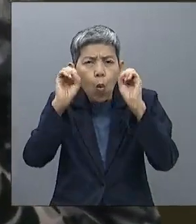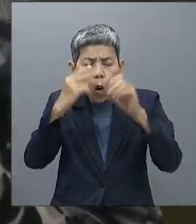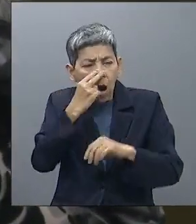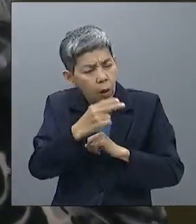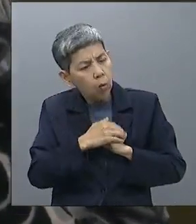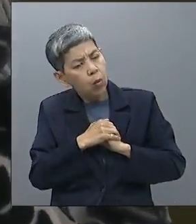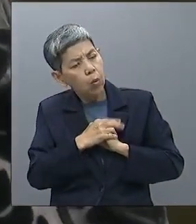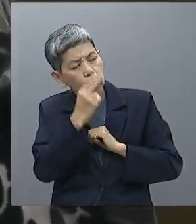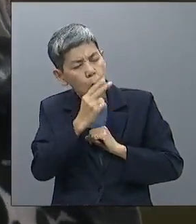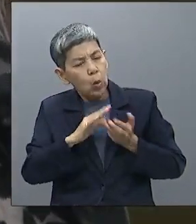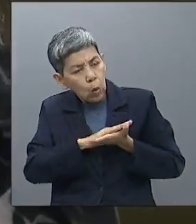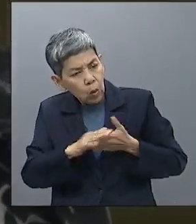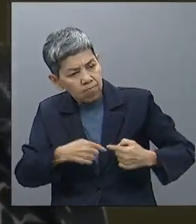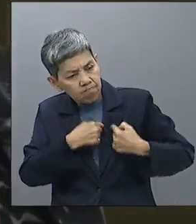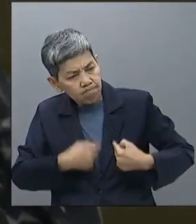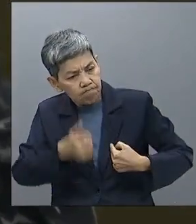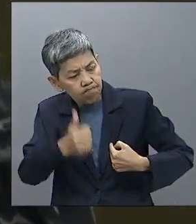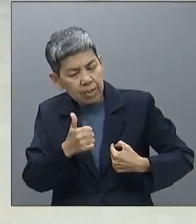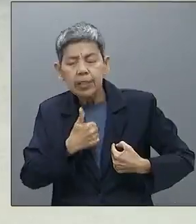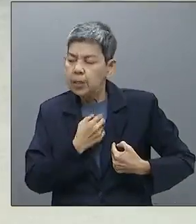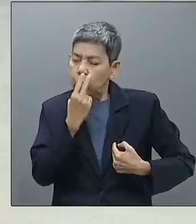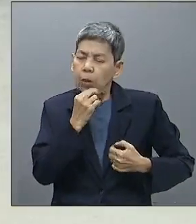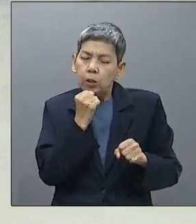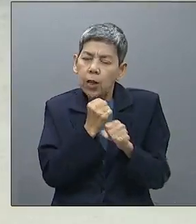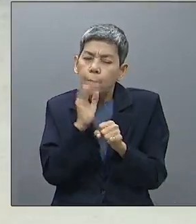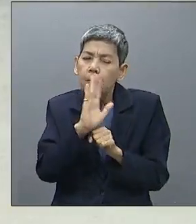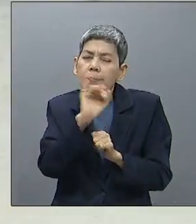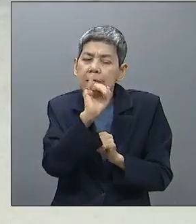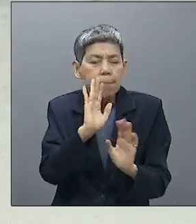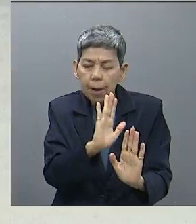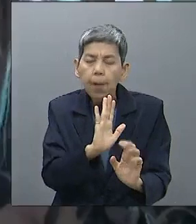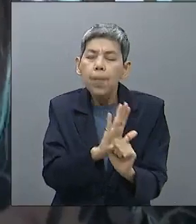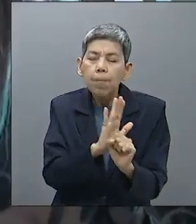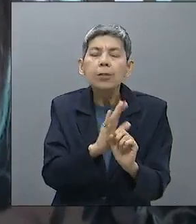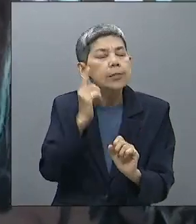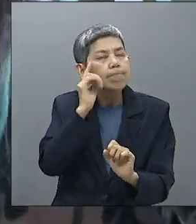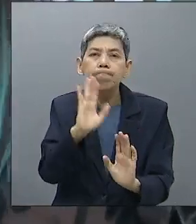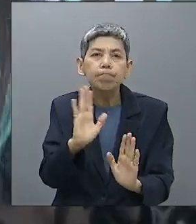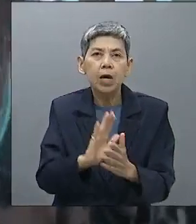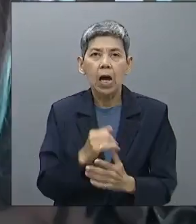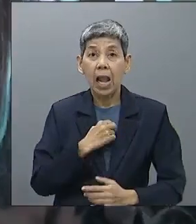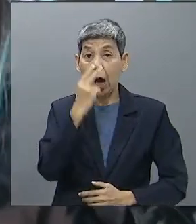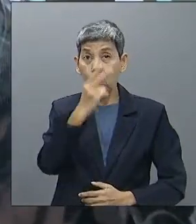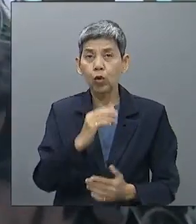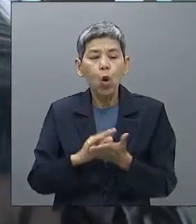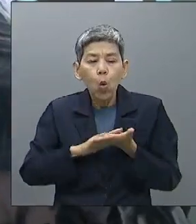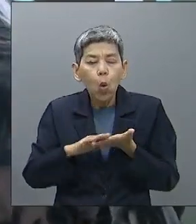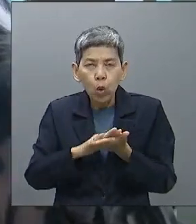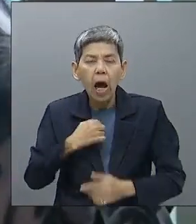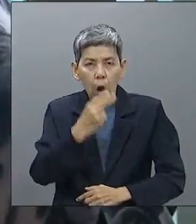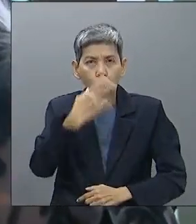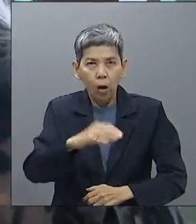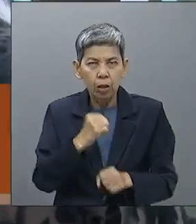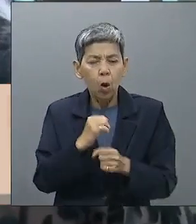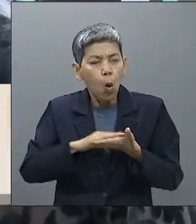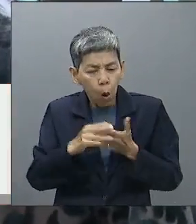เชื่อว่าเป็นการขอโทษจากหัวใจและไม่อยากให้เกิดเหตุการณ์แบบนี้ขึ้นอีกค่ะ พี่เห็นเขาไม่ต้องขอโทษพี่ก็รู้แล้วว่าเข